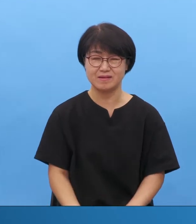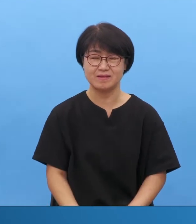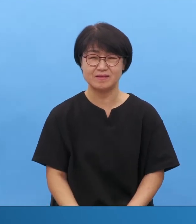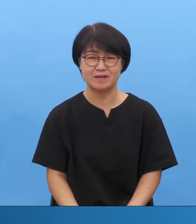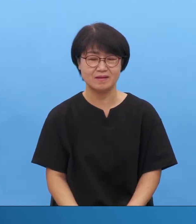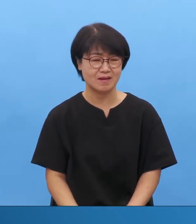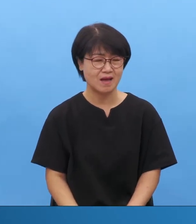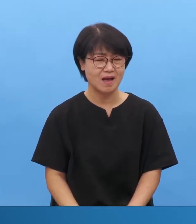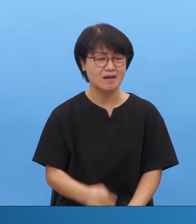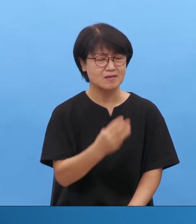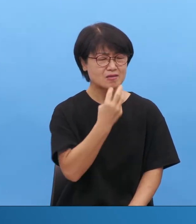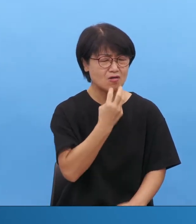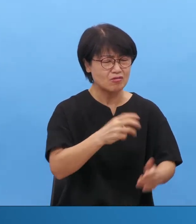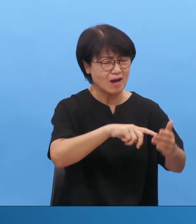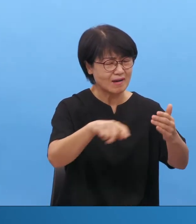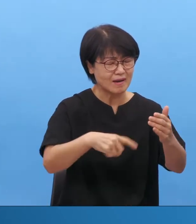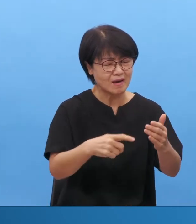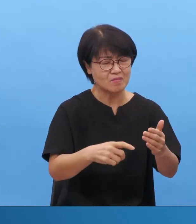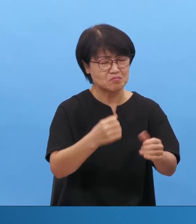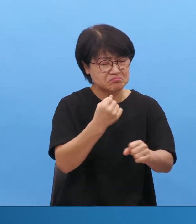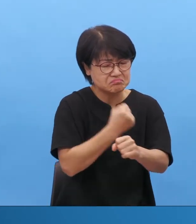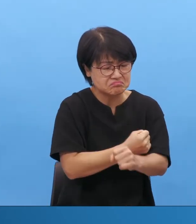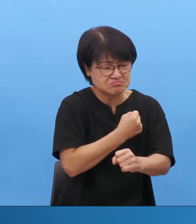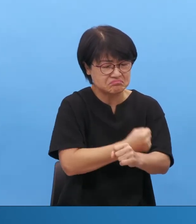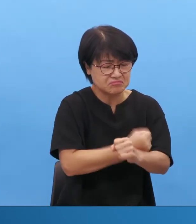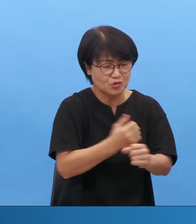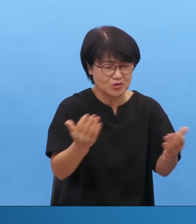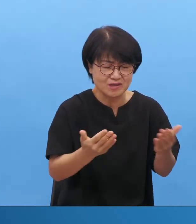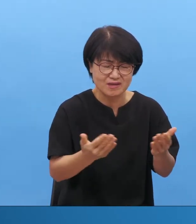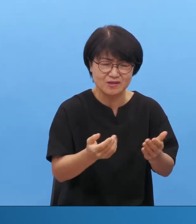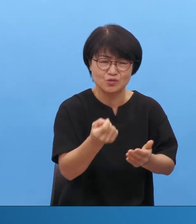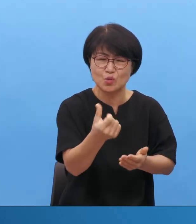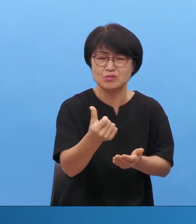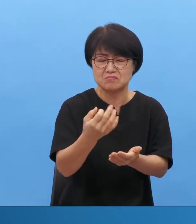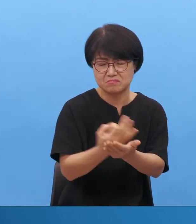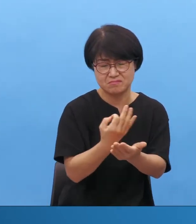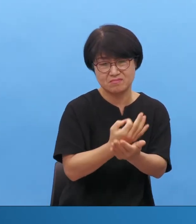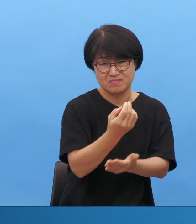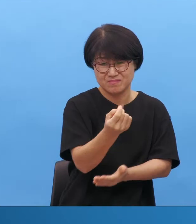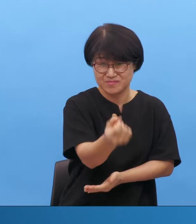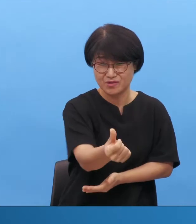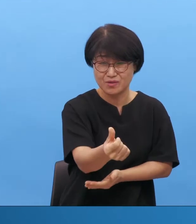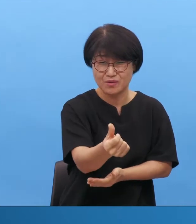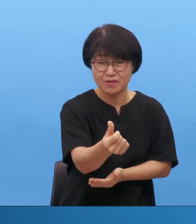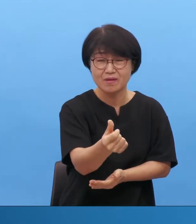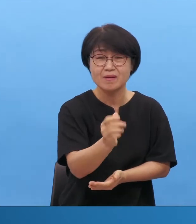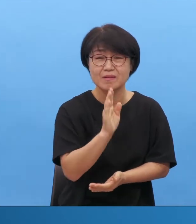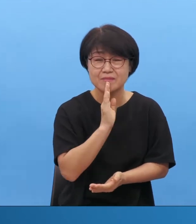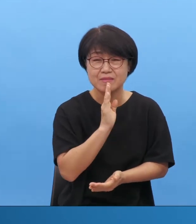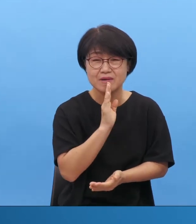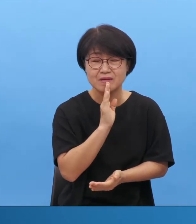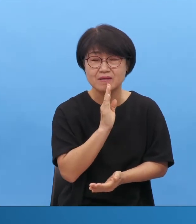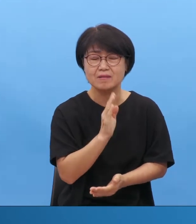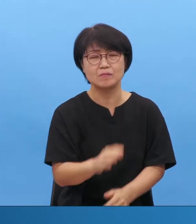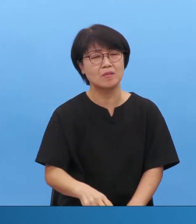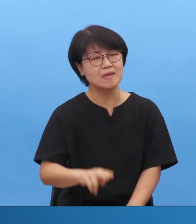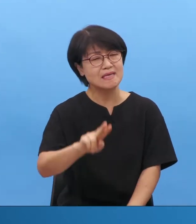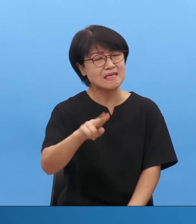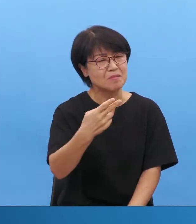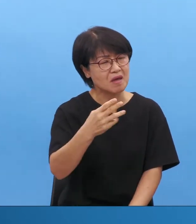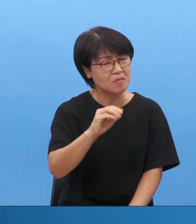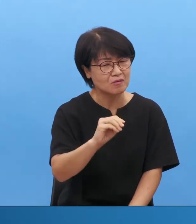우리나라가. And in our country, if you do 많이 hard 받아봐야 labor, 300 정도 받겠죠. you're not going to make a lot of money, maybe 3,000 at most. 안 그렇겠습니까? Isn't that 뭐 so? 200, 300